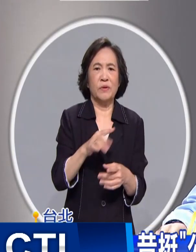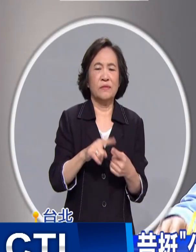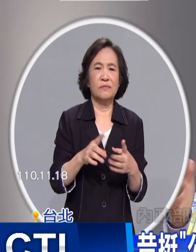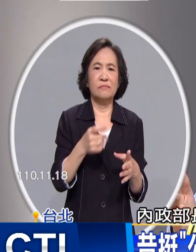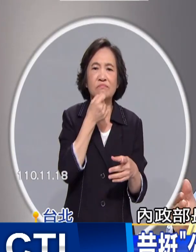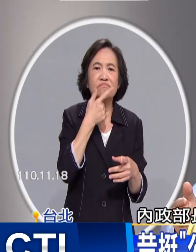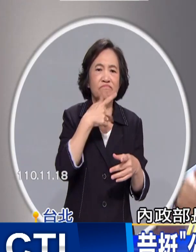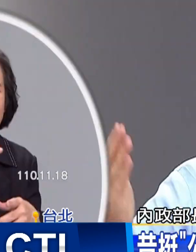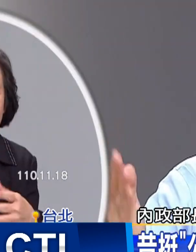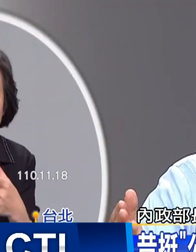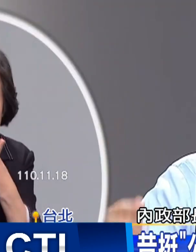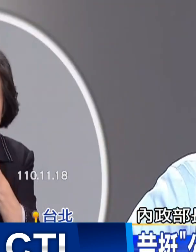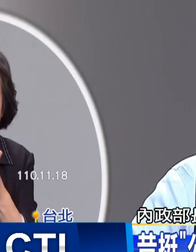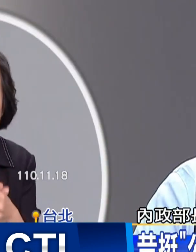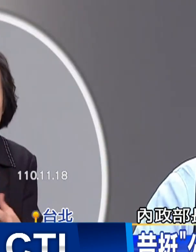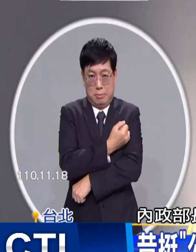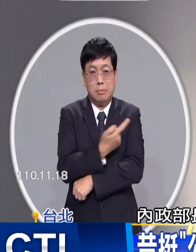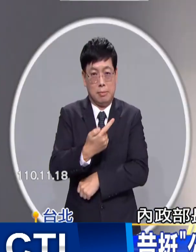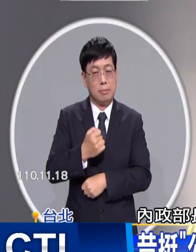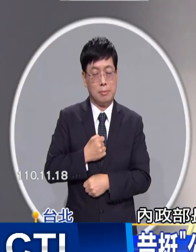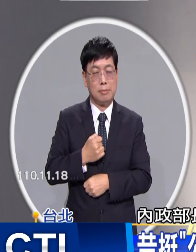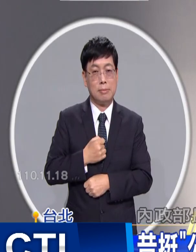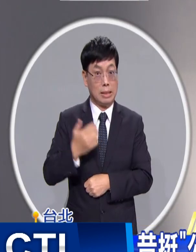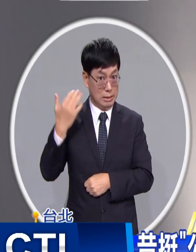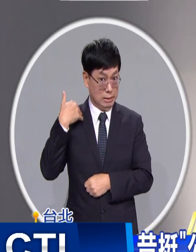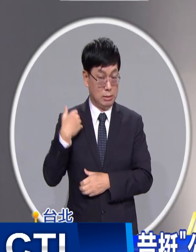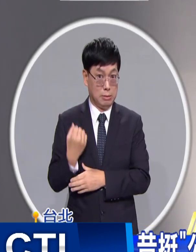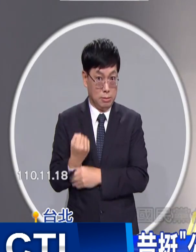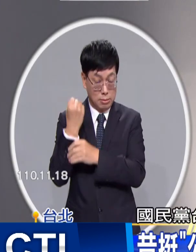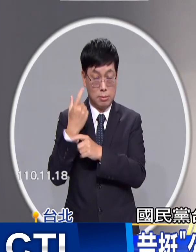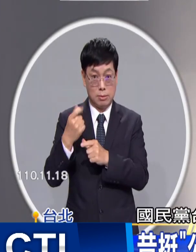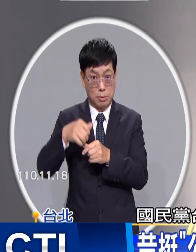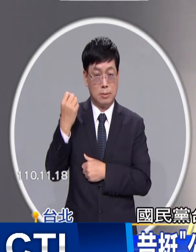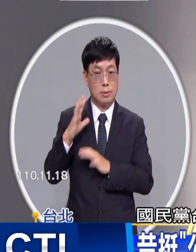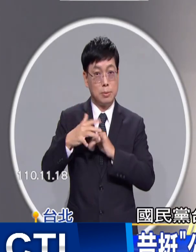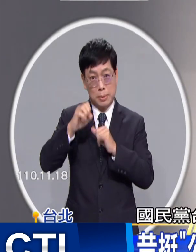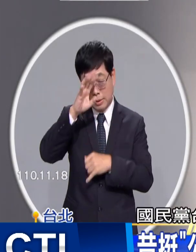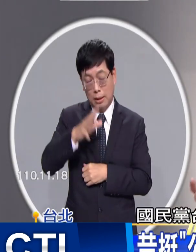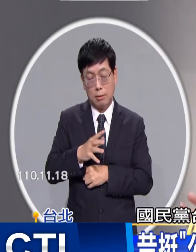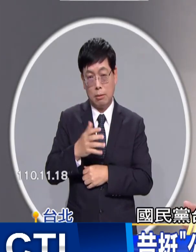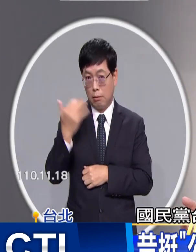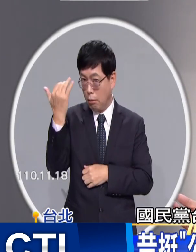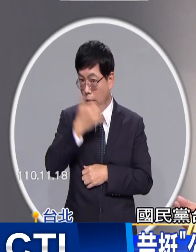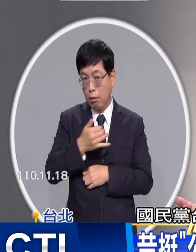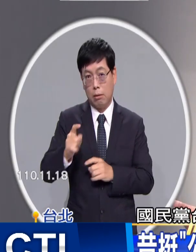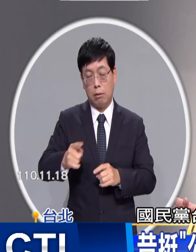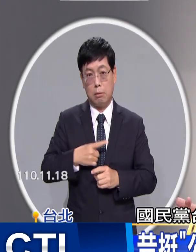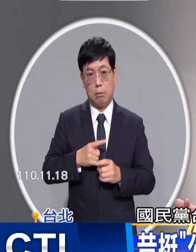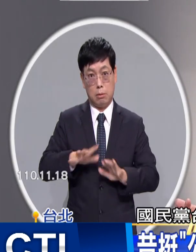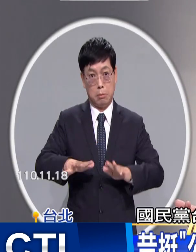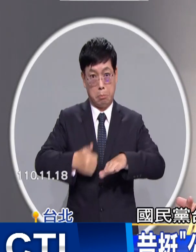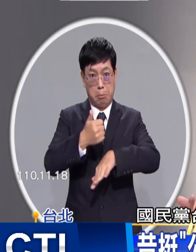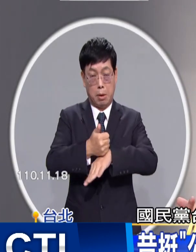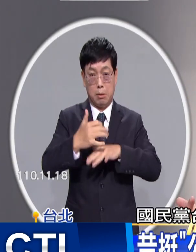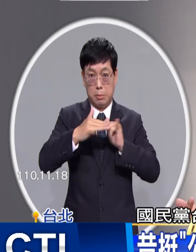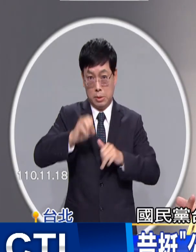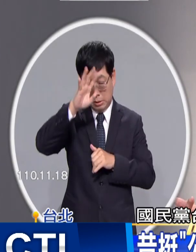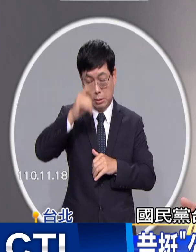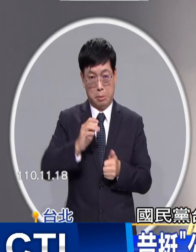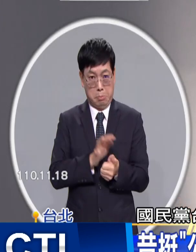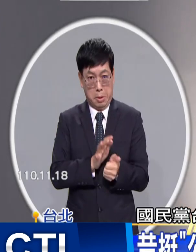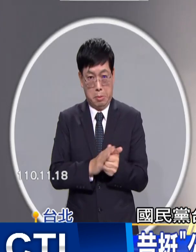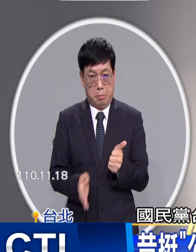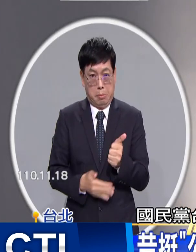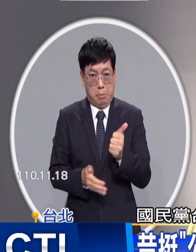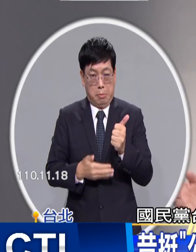象，让我们的选路人员更加的痛苦。 你以前支持公投绑大选的，结果威权国民党竟然当作现在民进党搞威